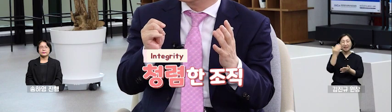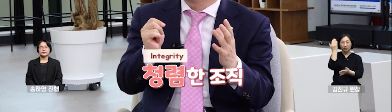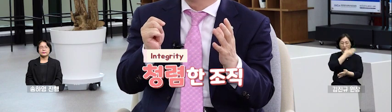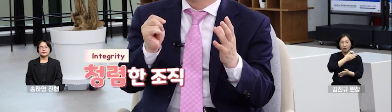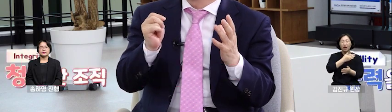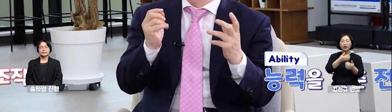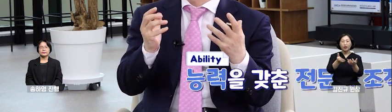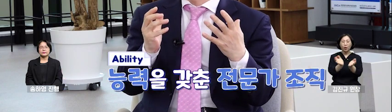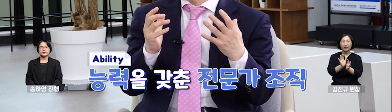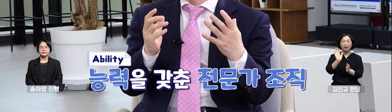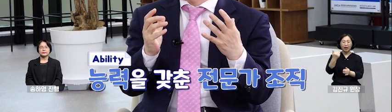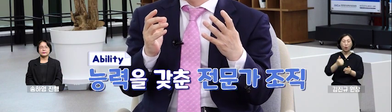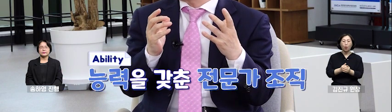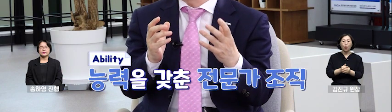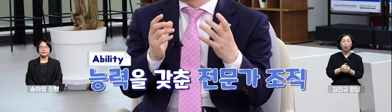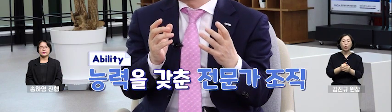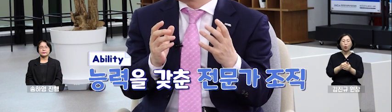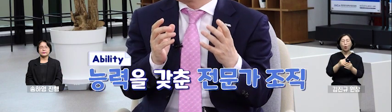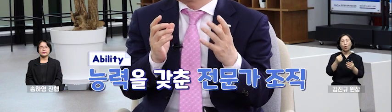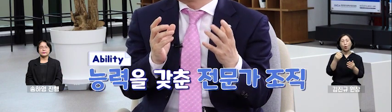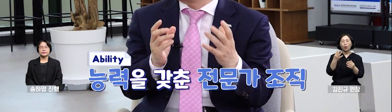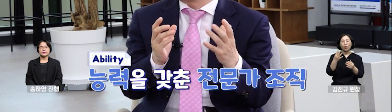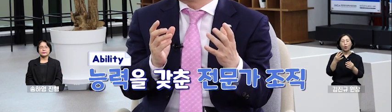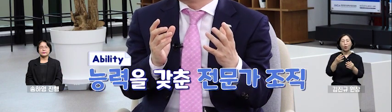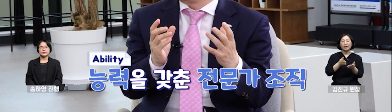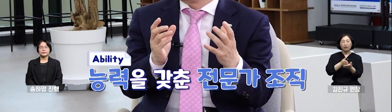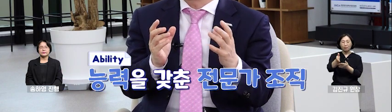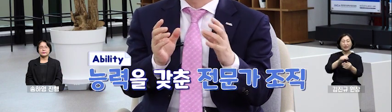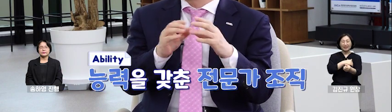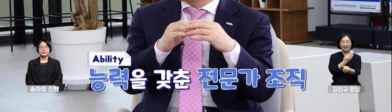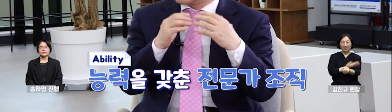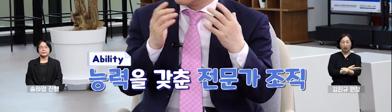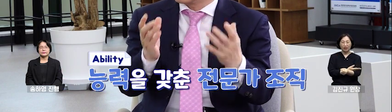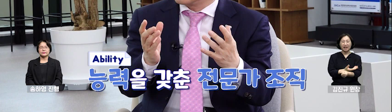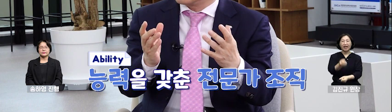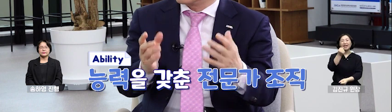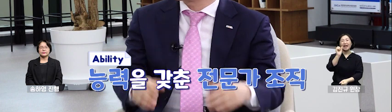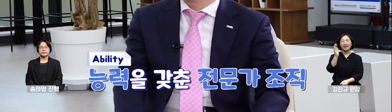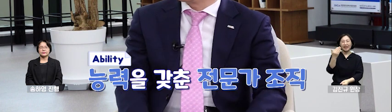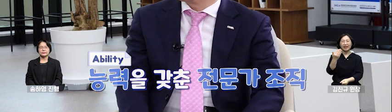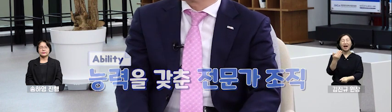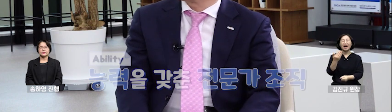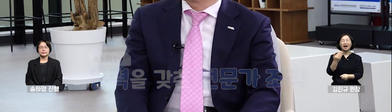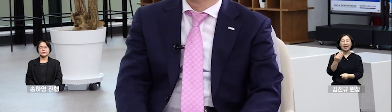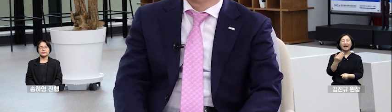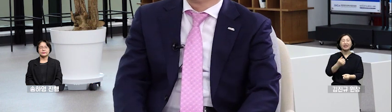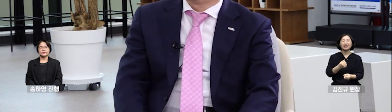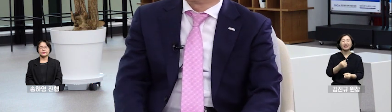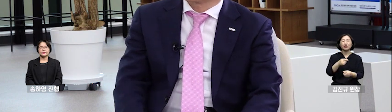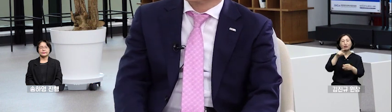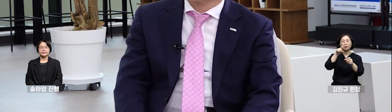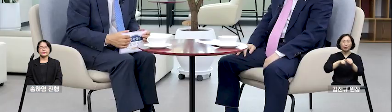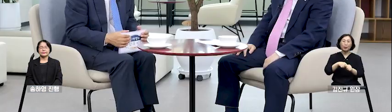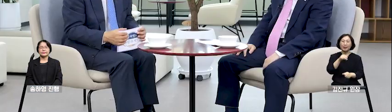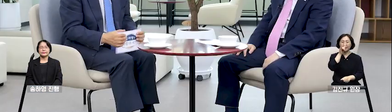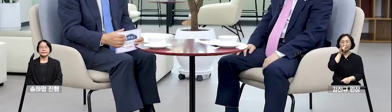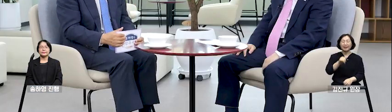마지막에는 능력을 갖춘 전문가 지고 조직이 되어야 된다 되게 바로 이제 제가 생각한 지시 야외 였습니다